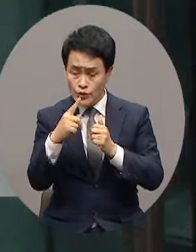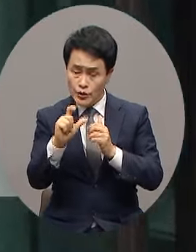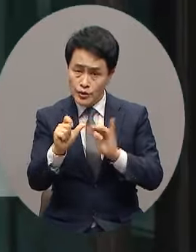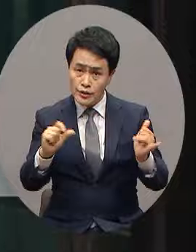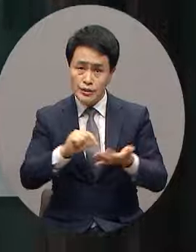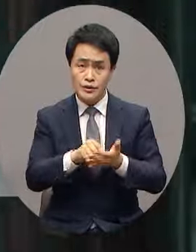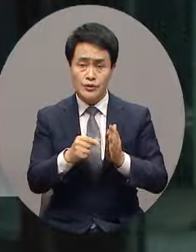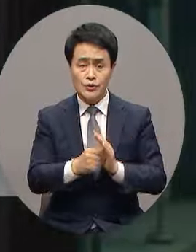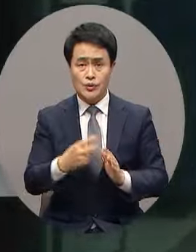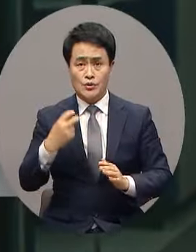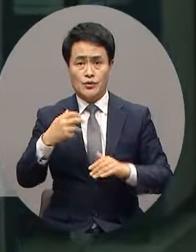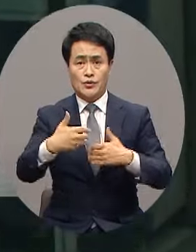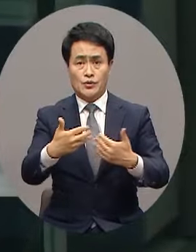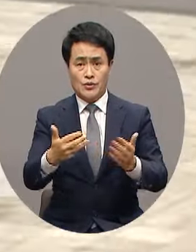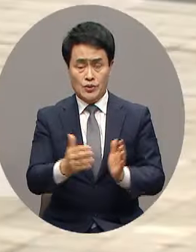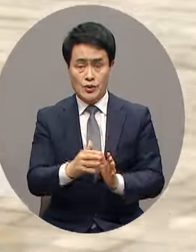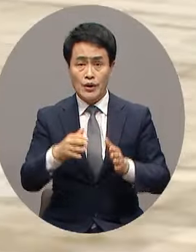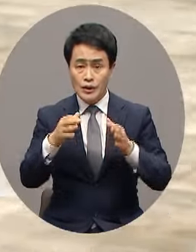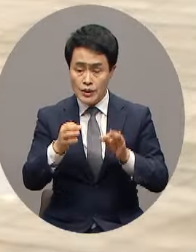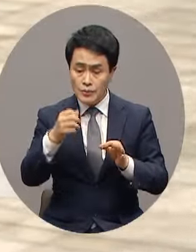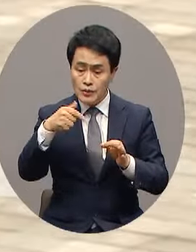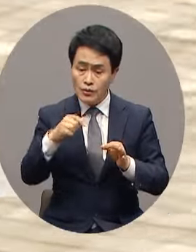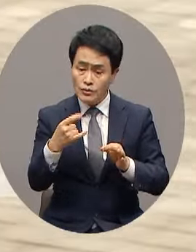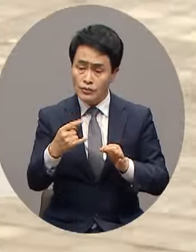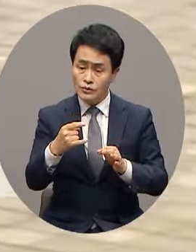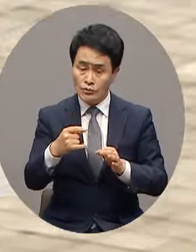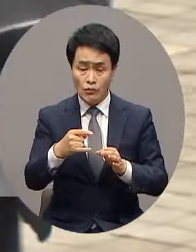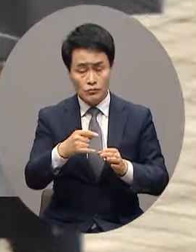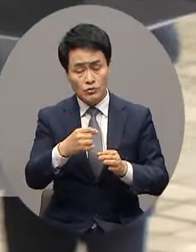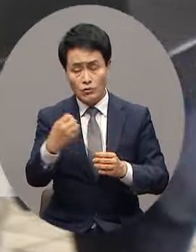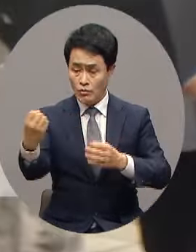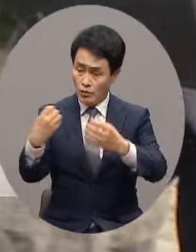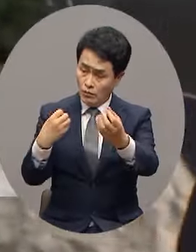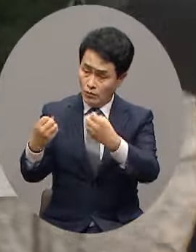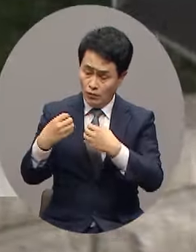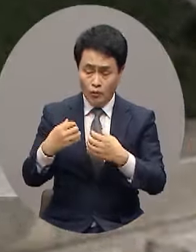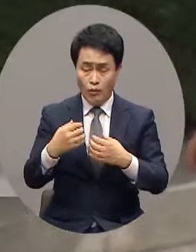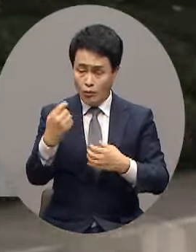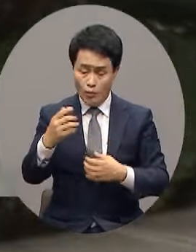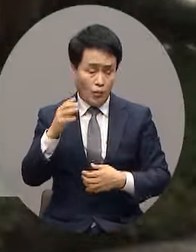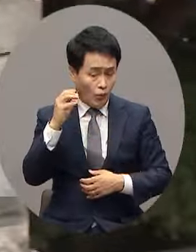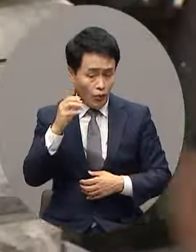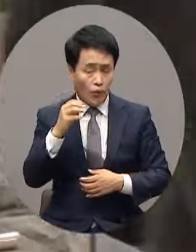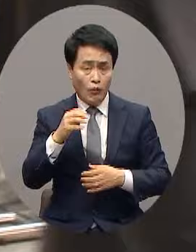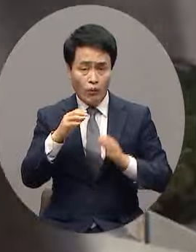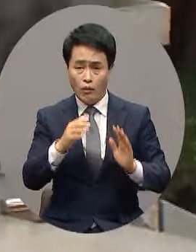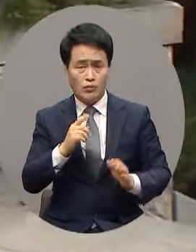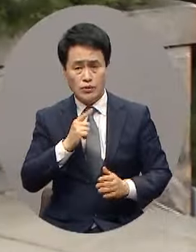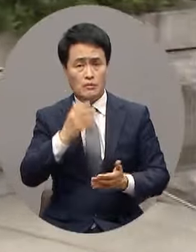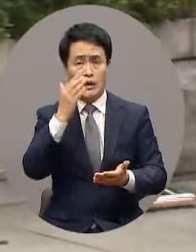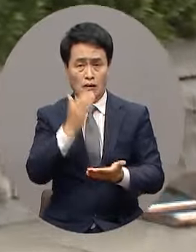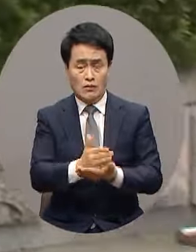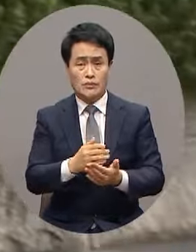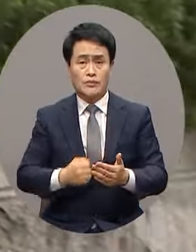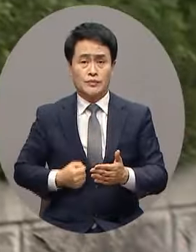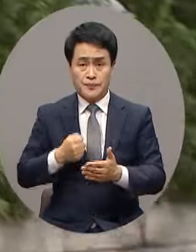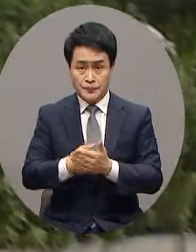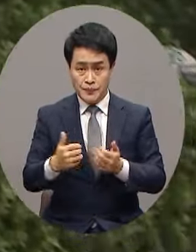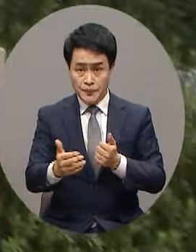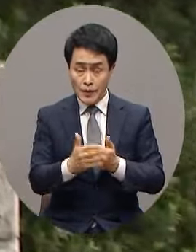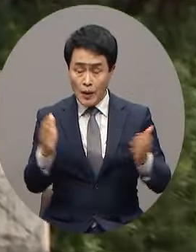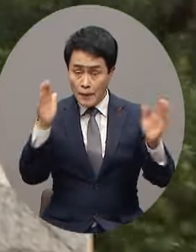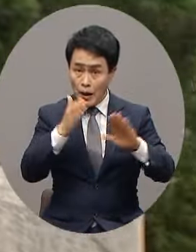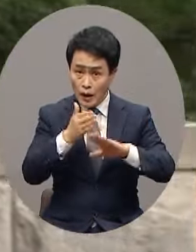15명은 수사팀과 김건희 여사 측 의견을 차례로 들은 뒤 불기소 처분을 의결했습니다.